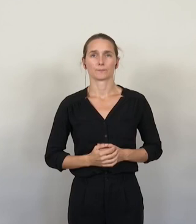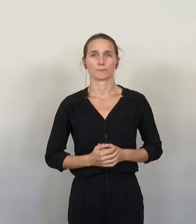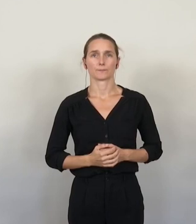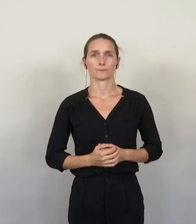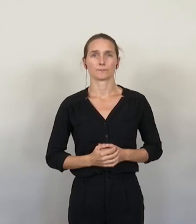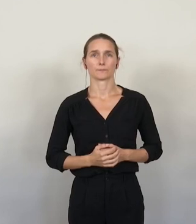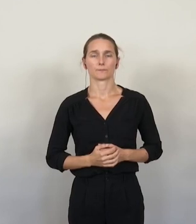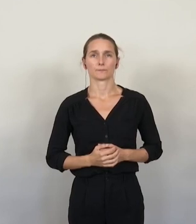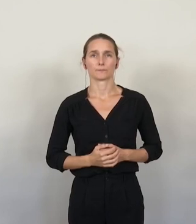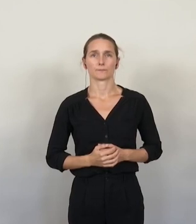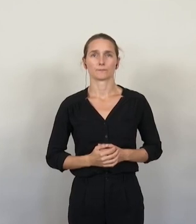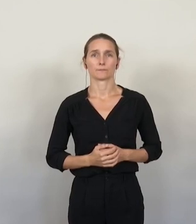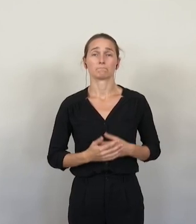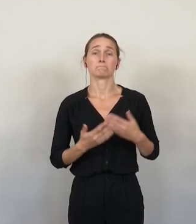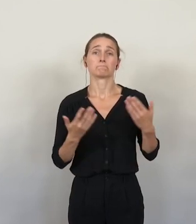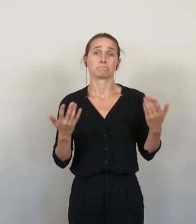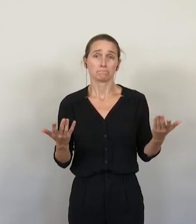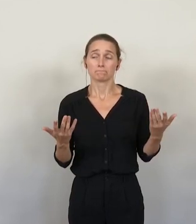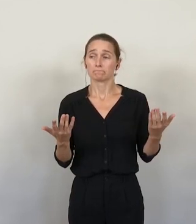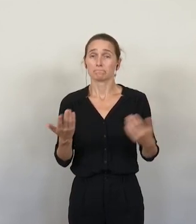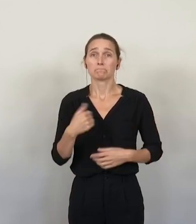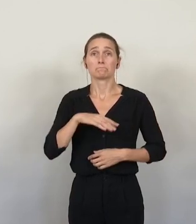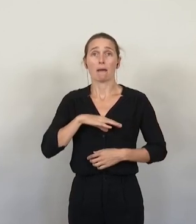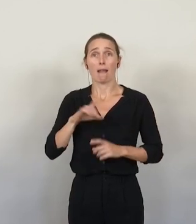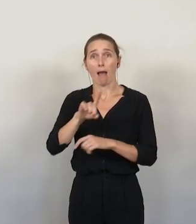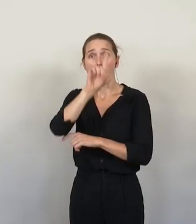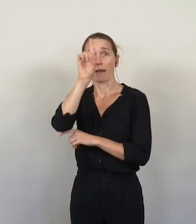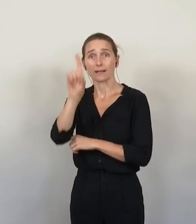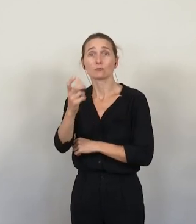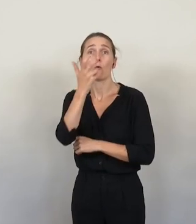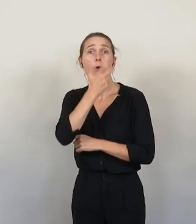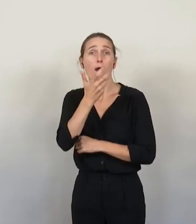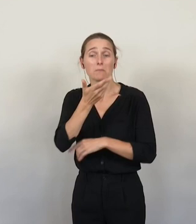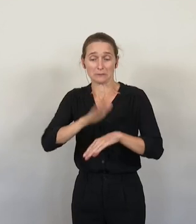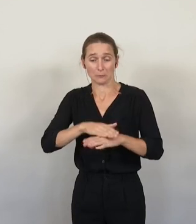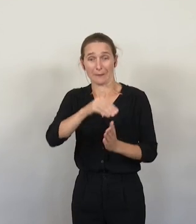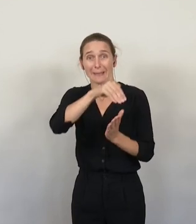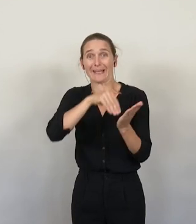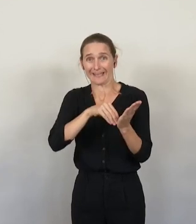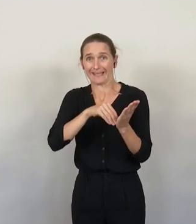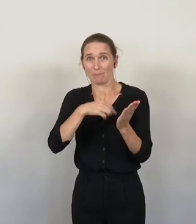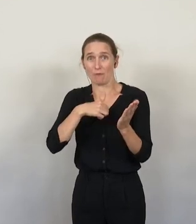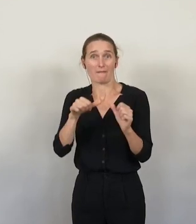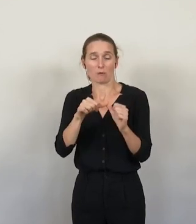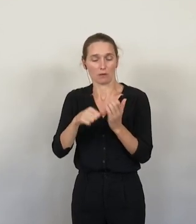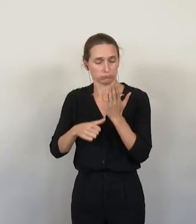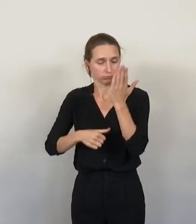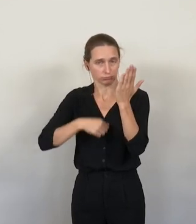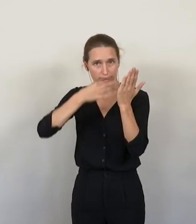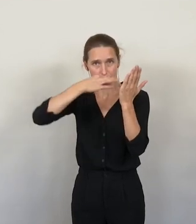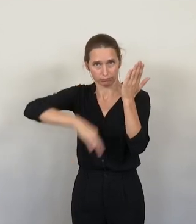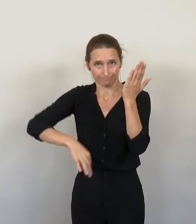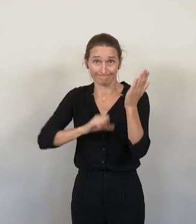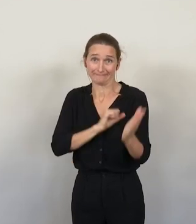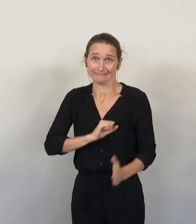alors s'agissant d'une question orale qui en fait est écrite je vais donc la lire et j'en